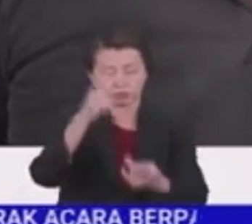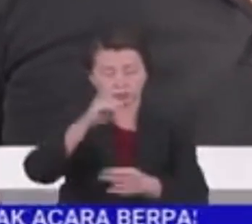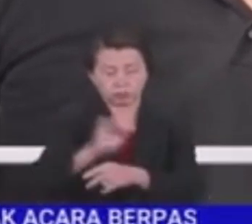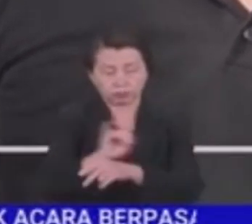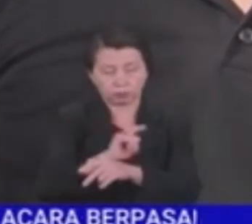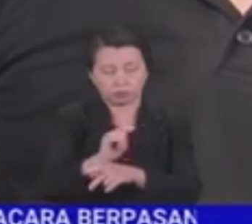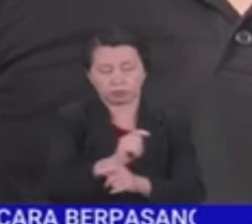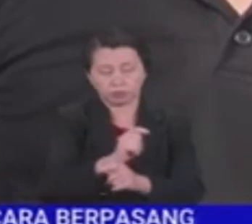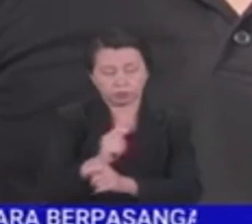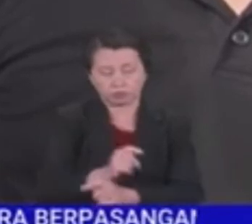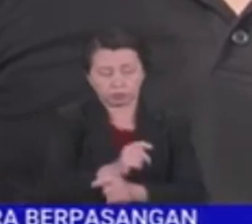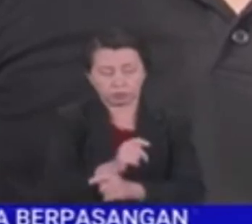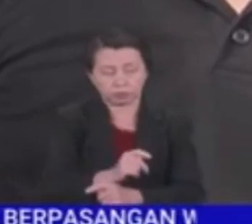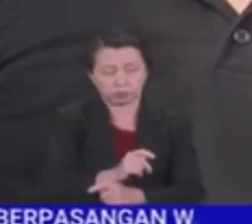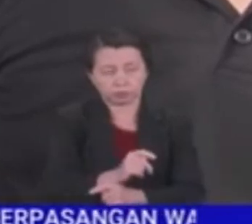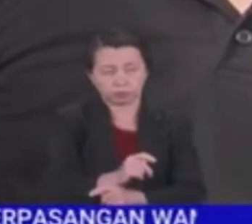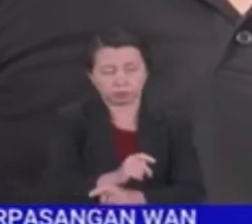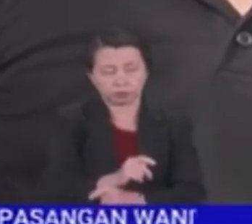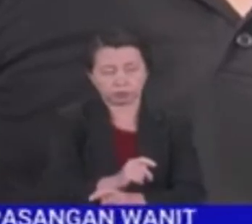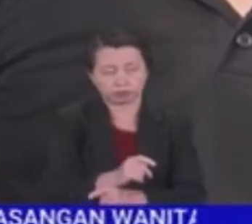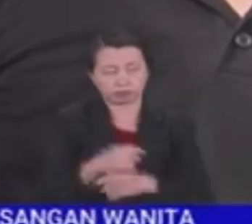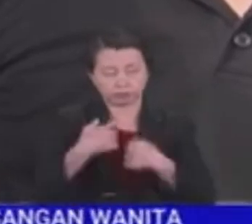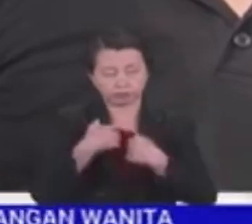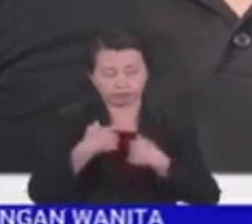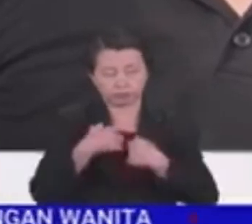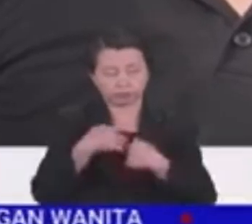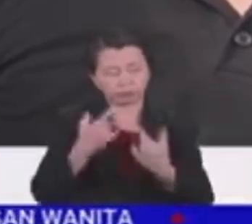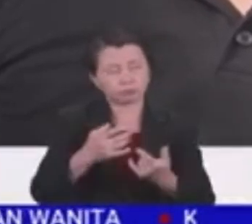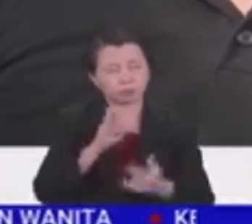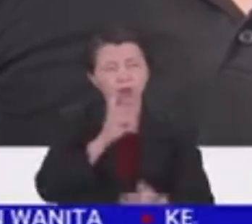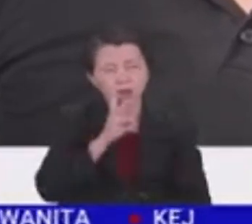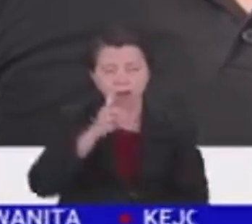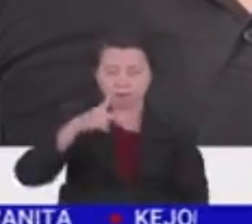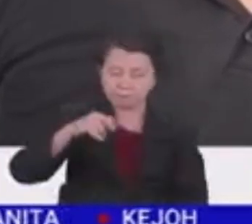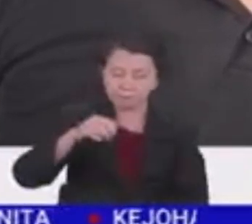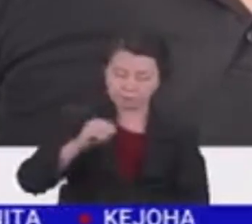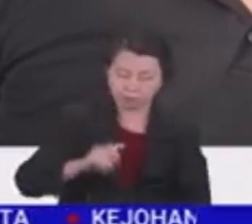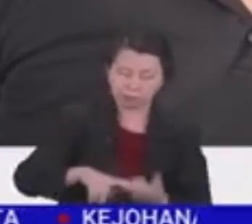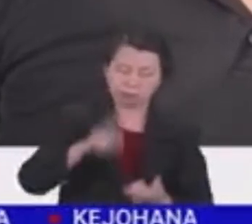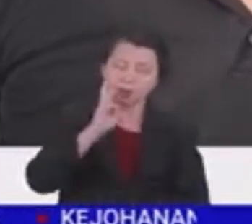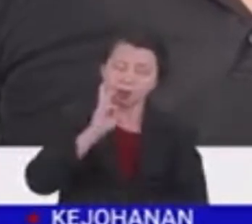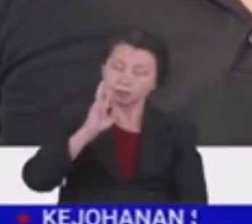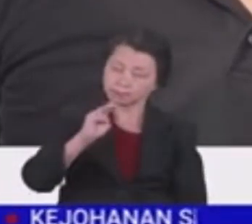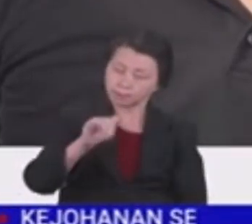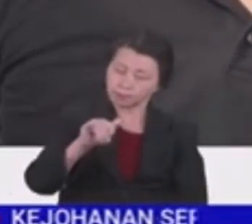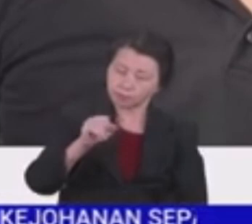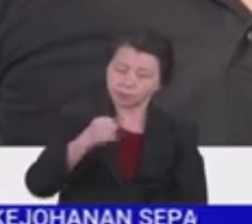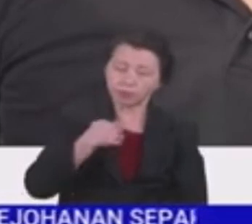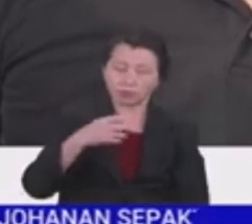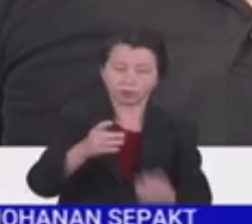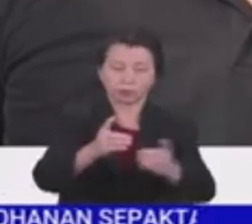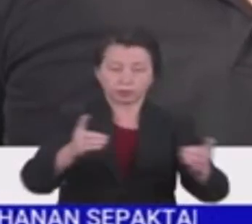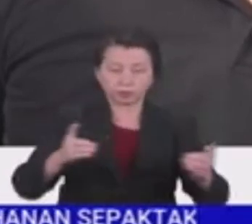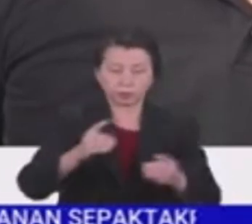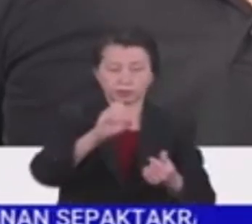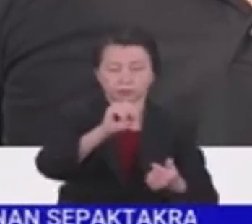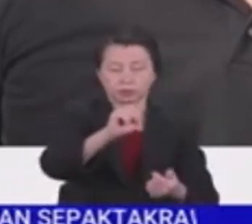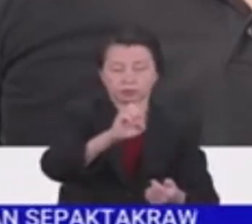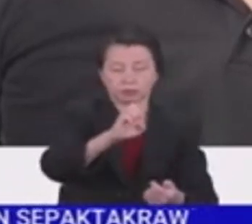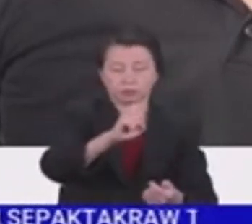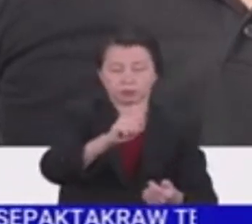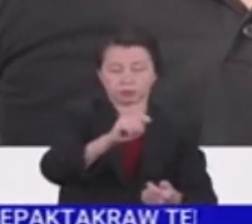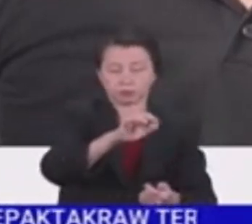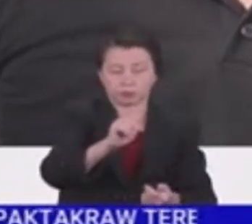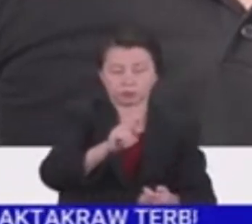industri ternakan aquaculture, terutamanya aquaculture air payau atau air masin seperti yang ada di daerah Setiu. Tambahan pula